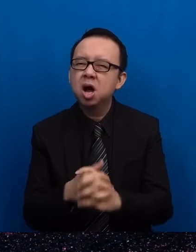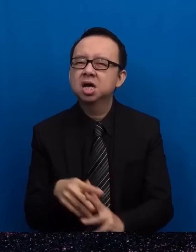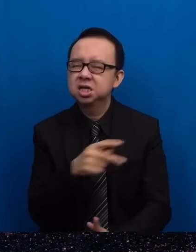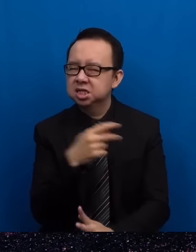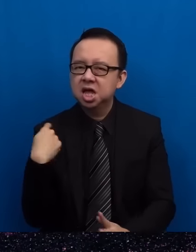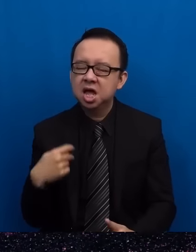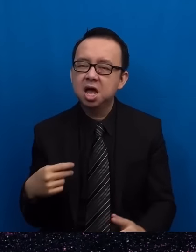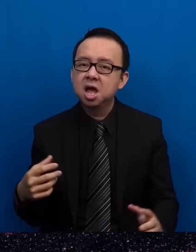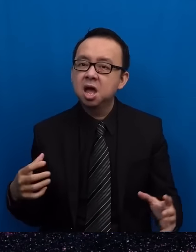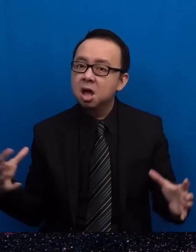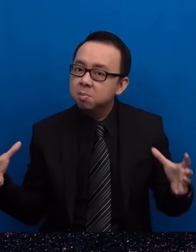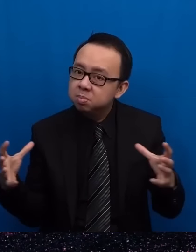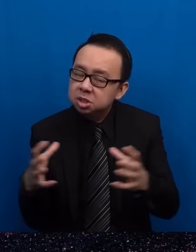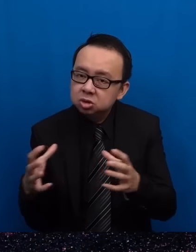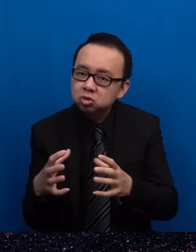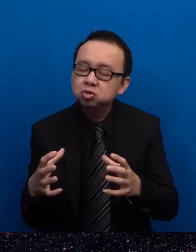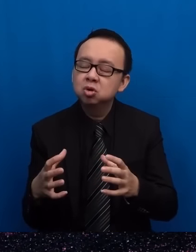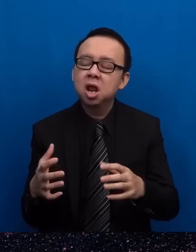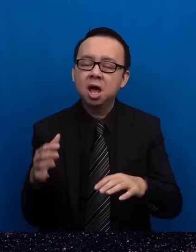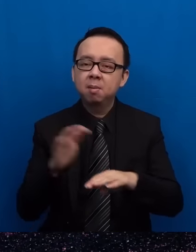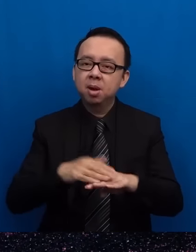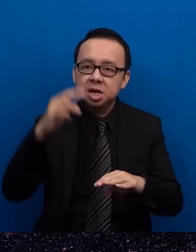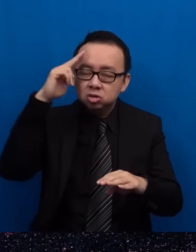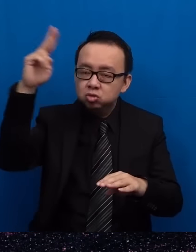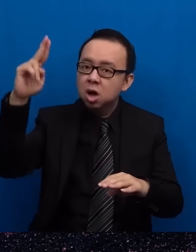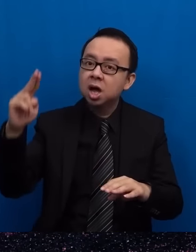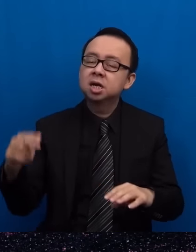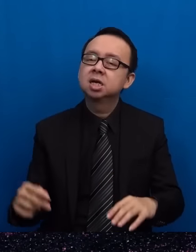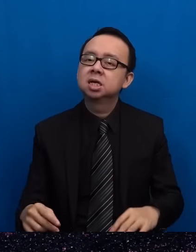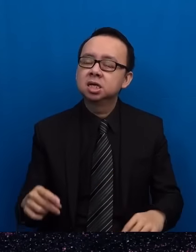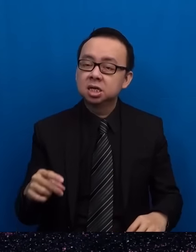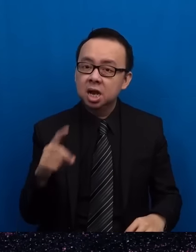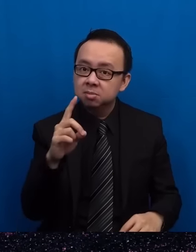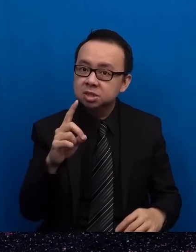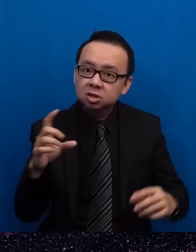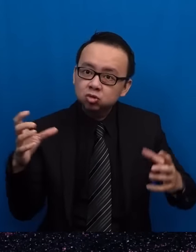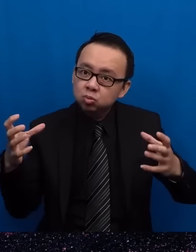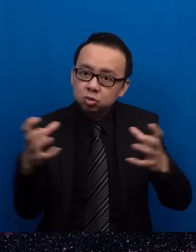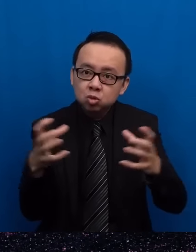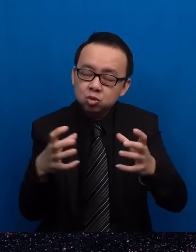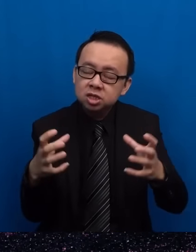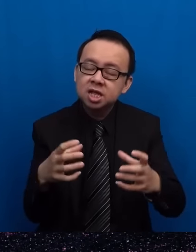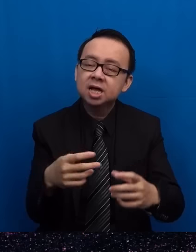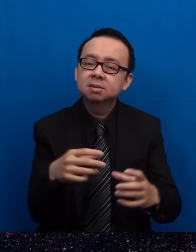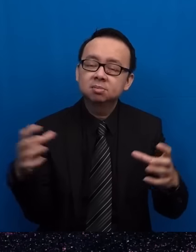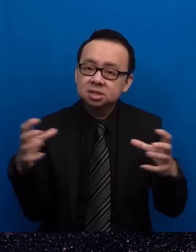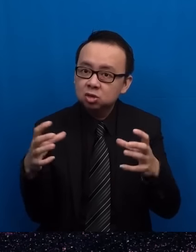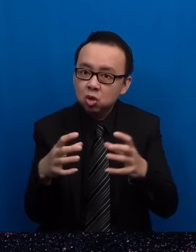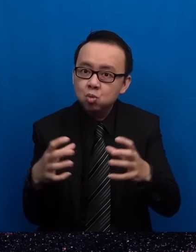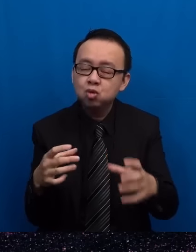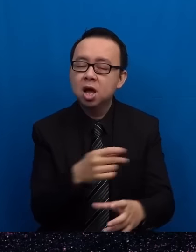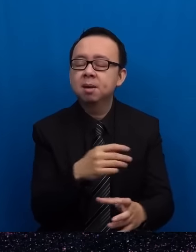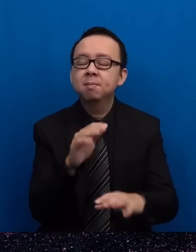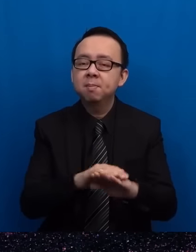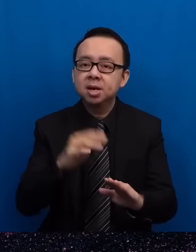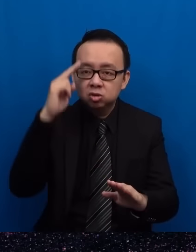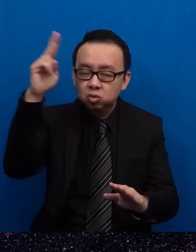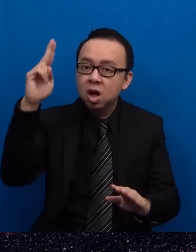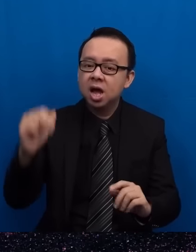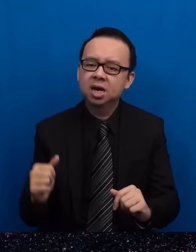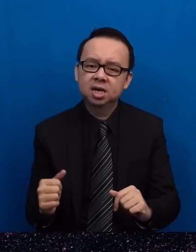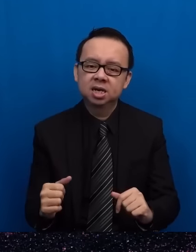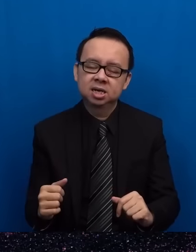Bersekutulah dengan Tuhan, bergabunglah dalam satu liga dengan Dia sebagai anak dan bapak. Dan kita kritisi doa kita sendiri,